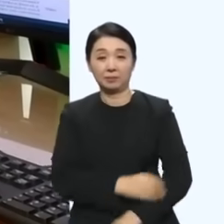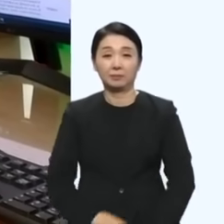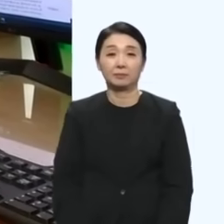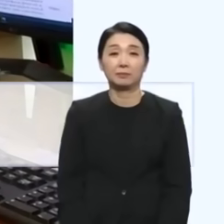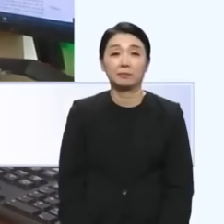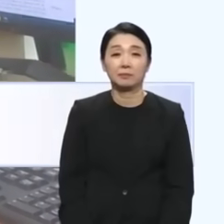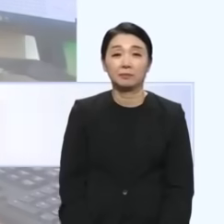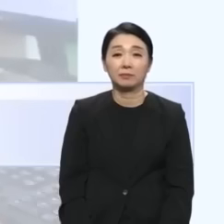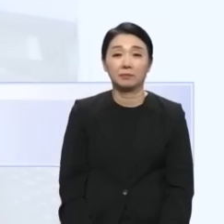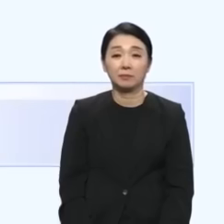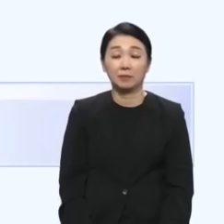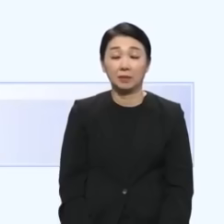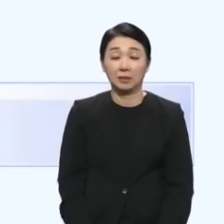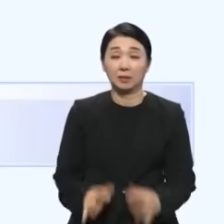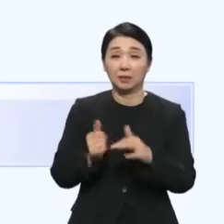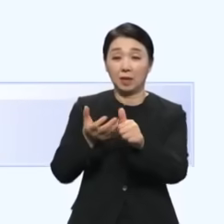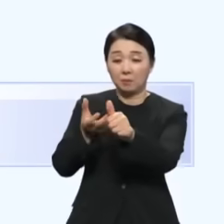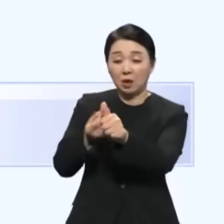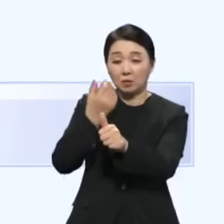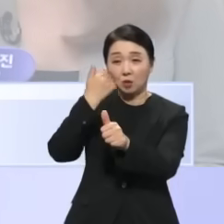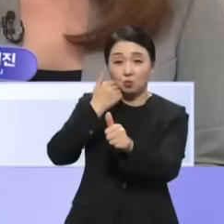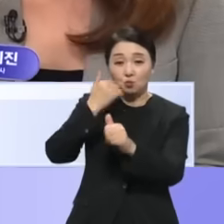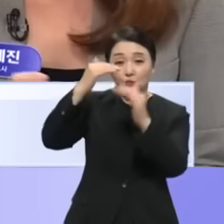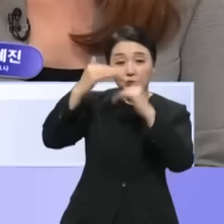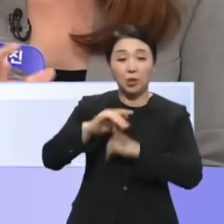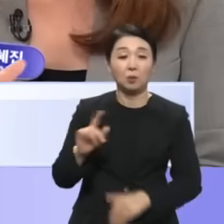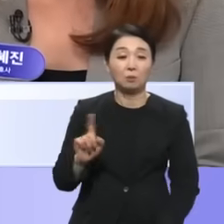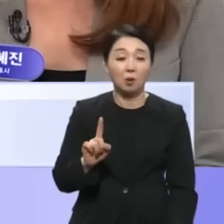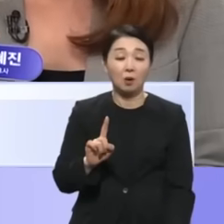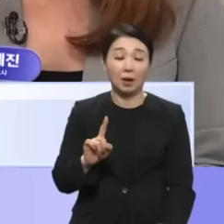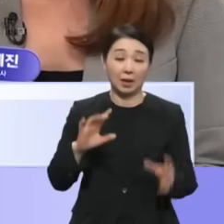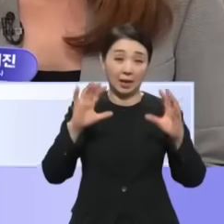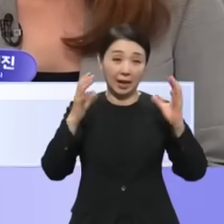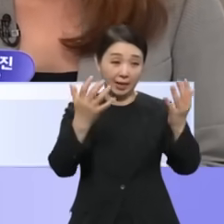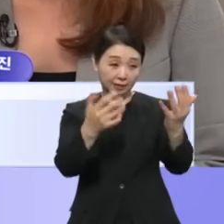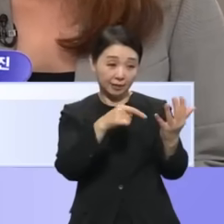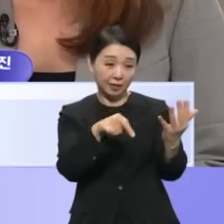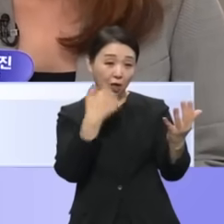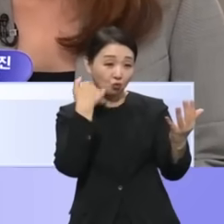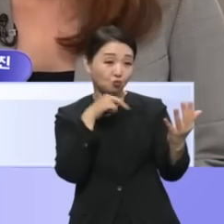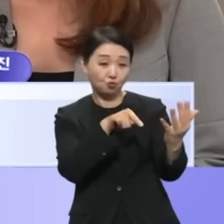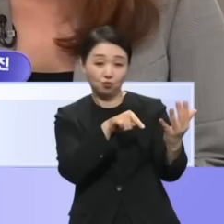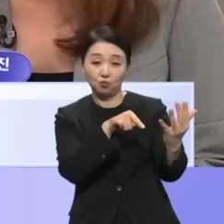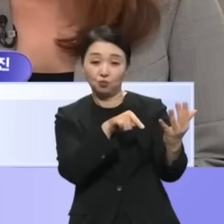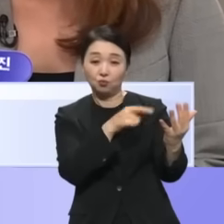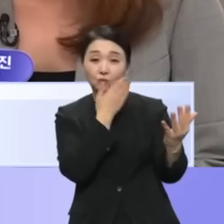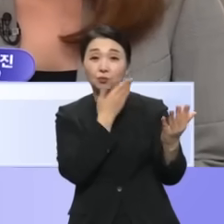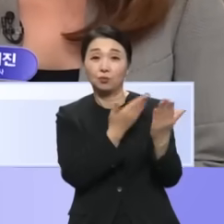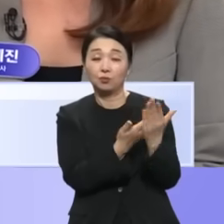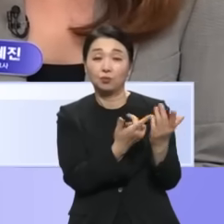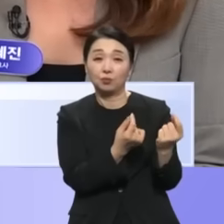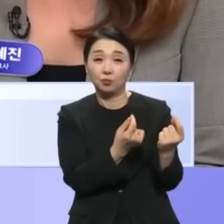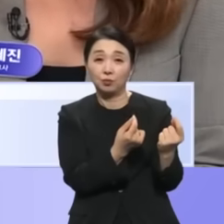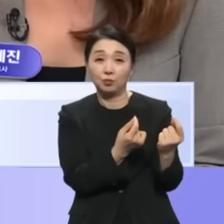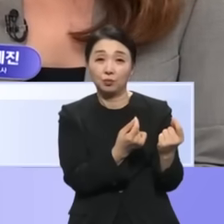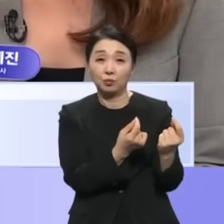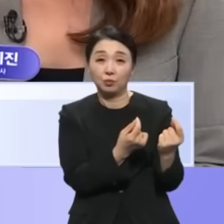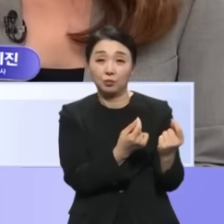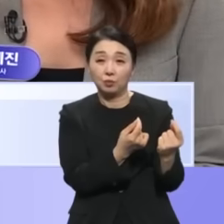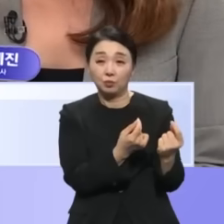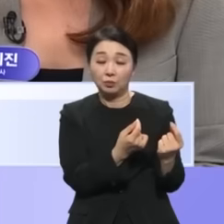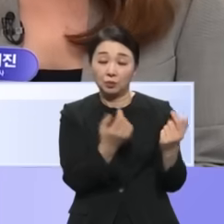그리고 어떤 사람을 섭외해서 어떤 내용으로 그리고 어떤 아이들을 대상으로 할지 그게 가장 중요한 부분인데 사실